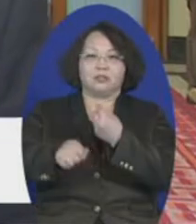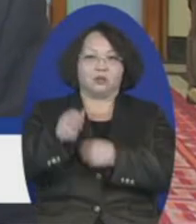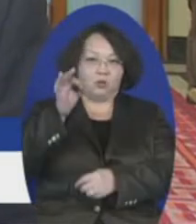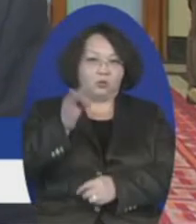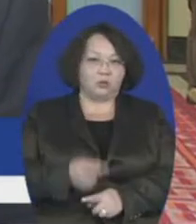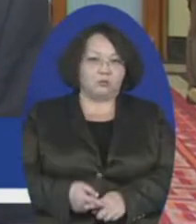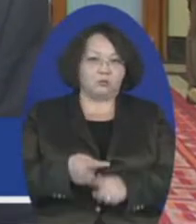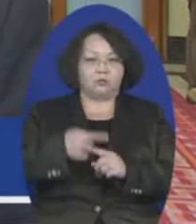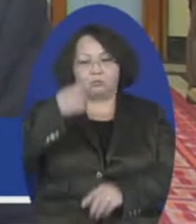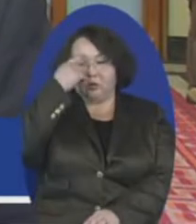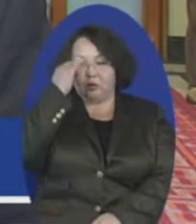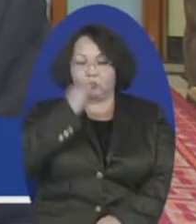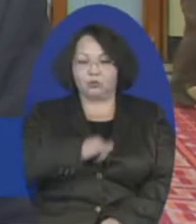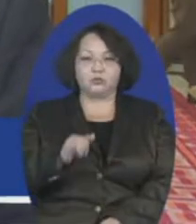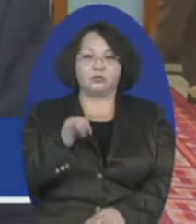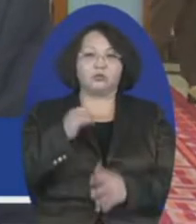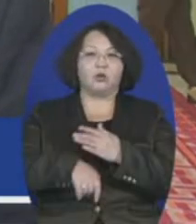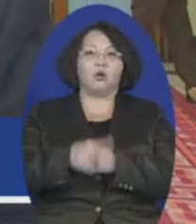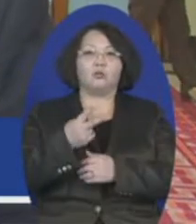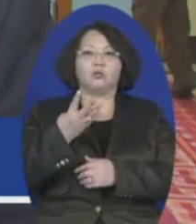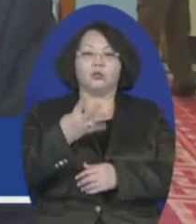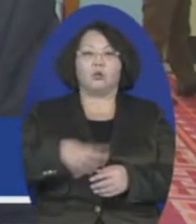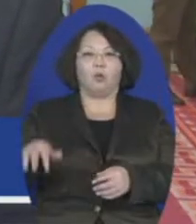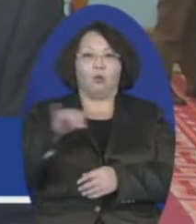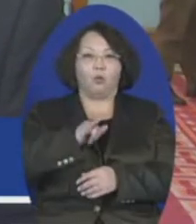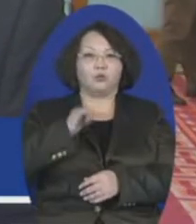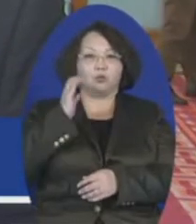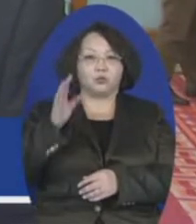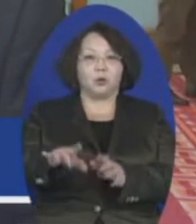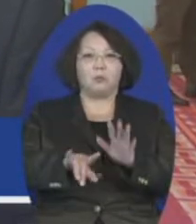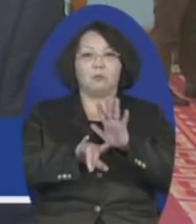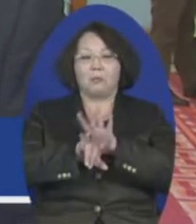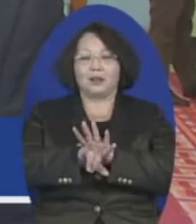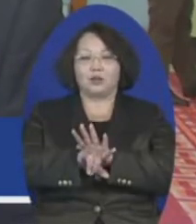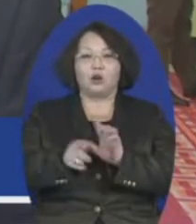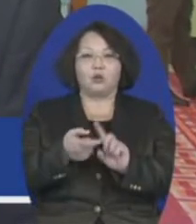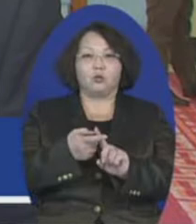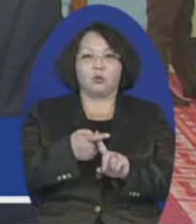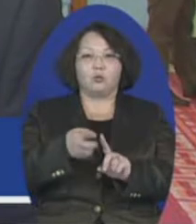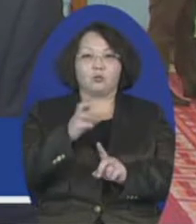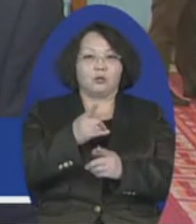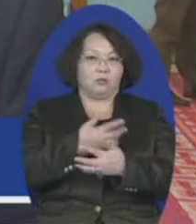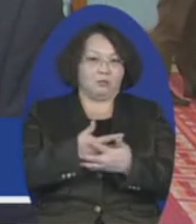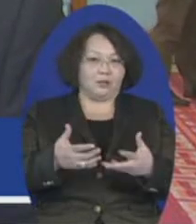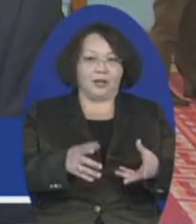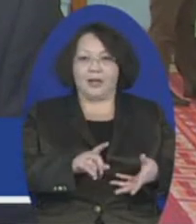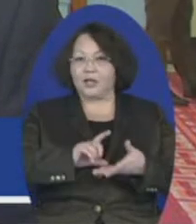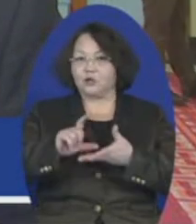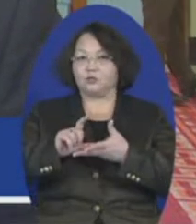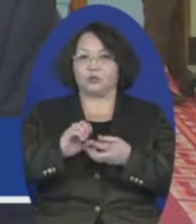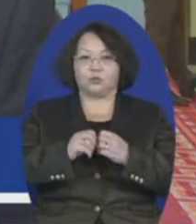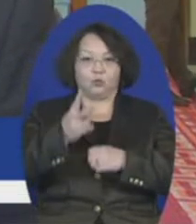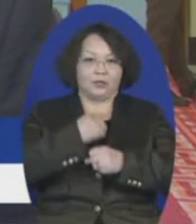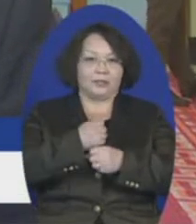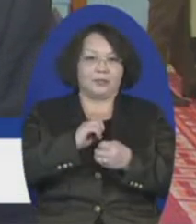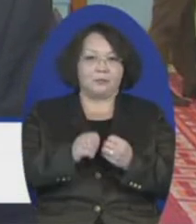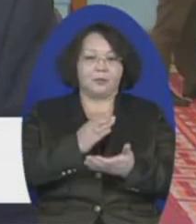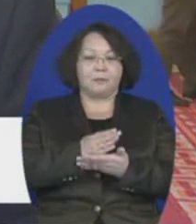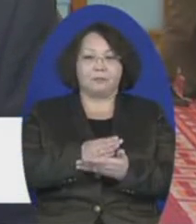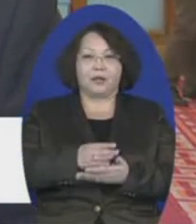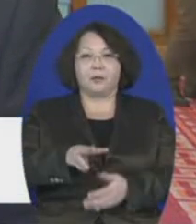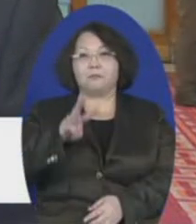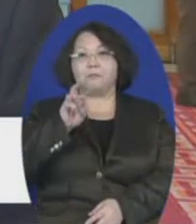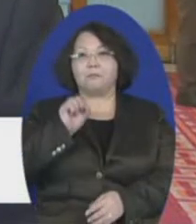улсаас 24 улс орон руу мал малын гаралтай бүтээгдэхүүн экспортлох үйл ажиллагаа явагдаж байна. За мал эмнэлгийн